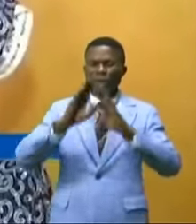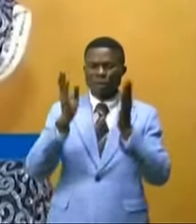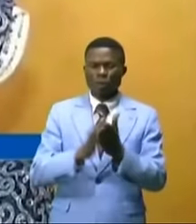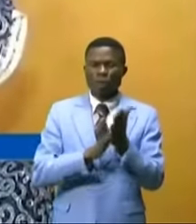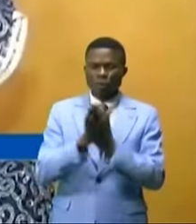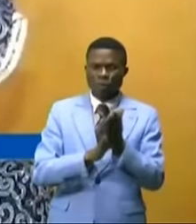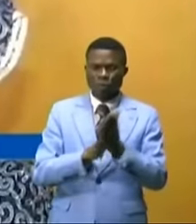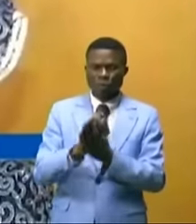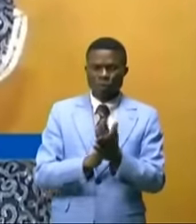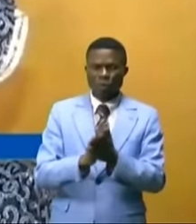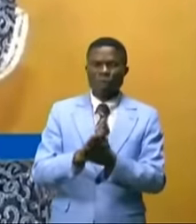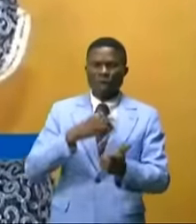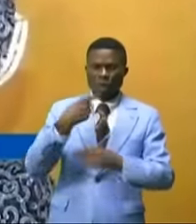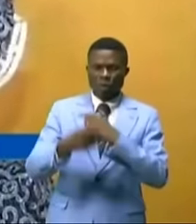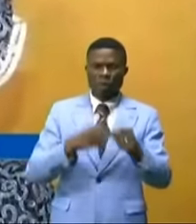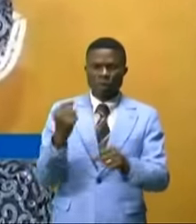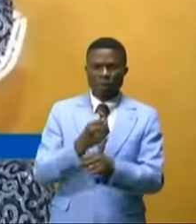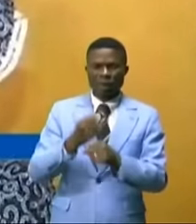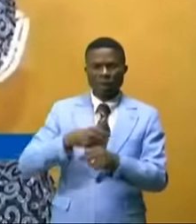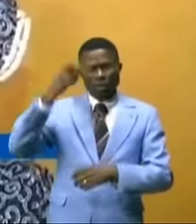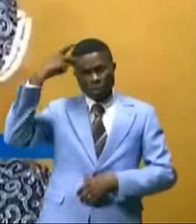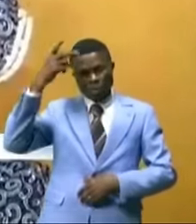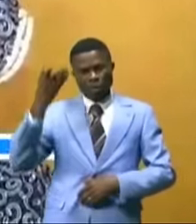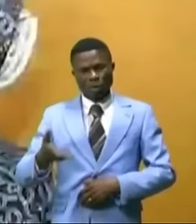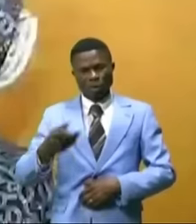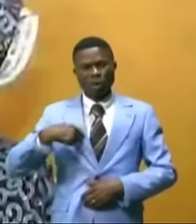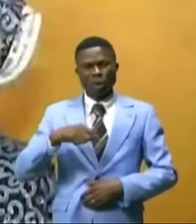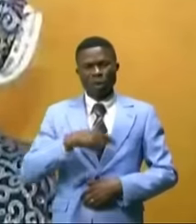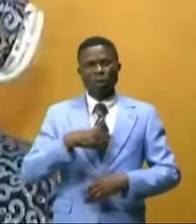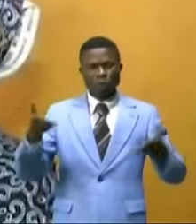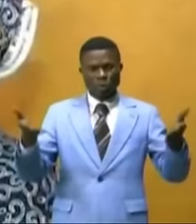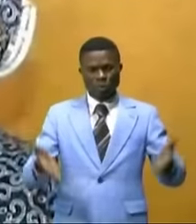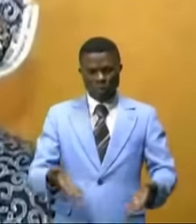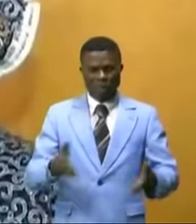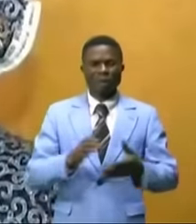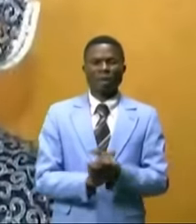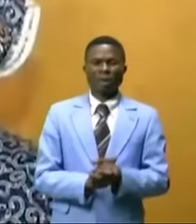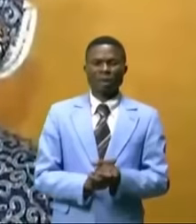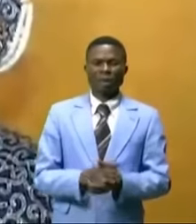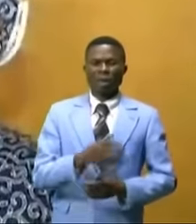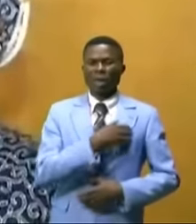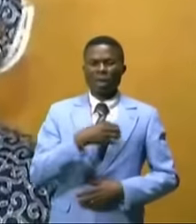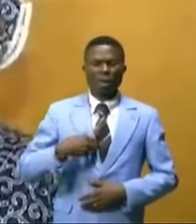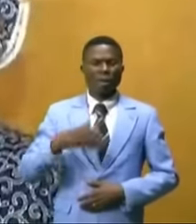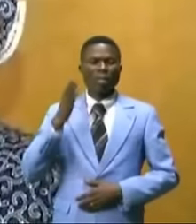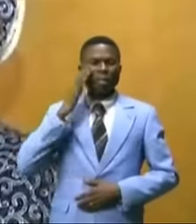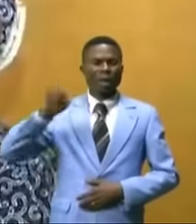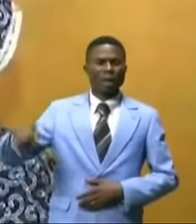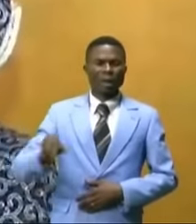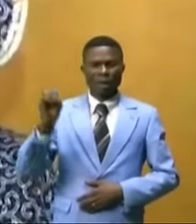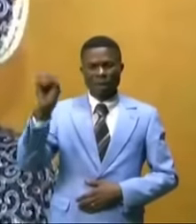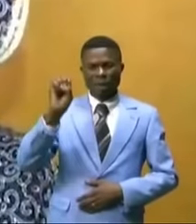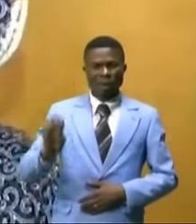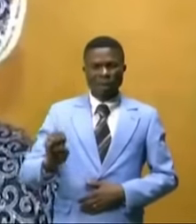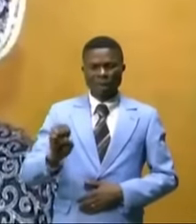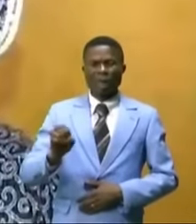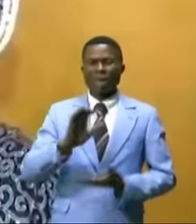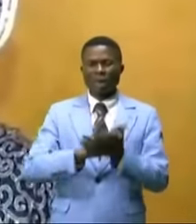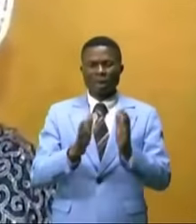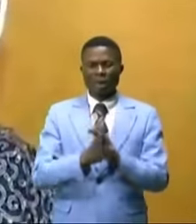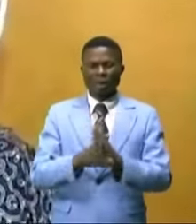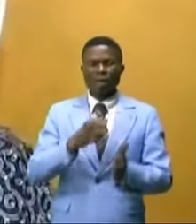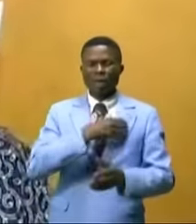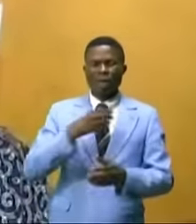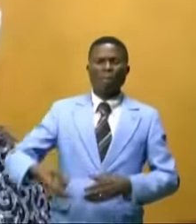admirent à se lancer dans la politique. Nous sommes là. Chamandala Marie-Josée se veut être un grand nom de la cordonnierie